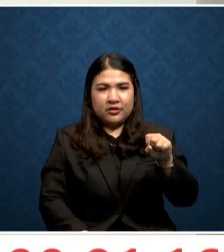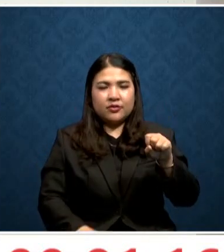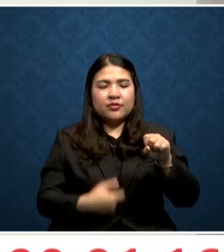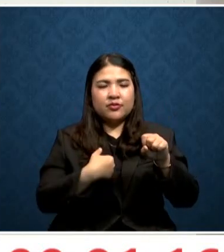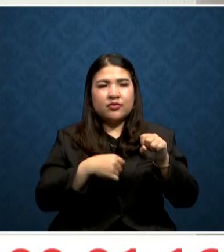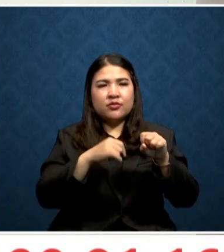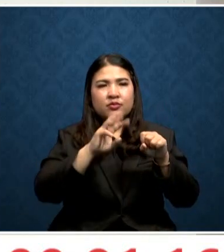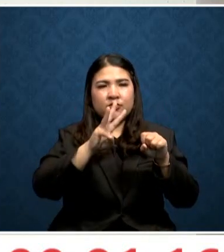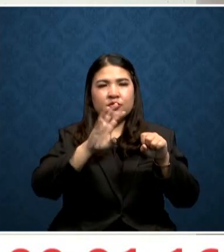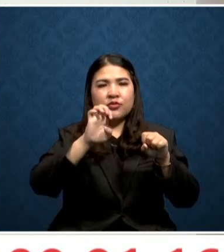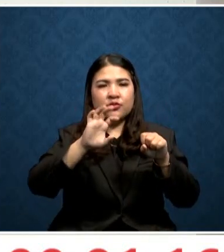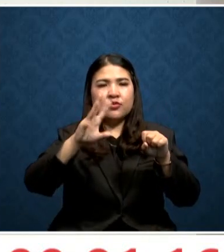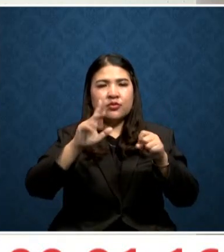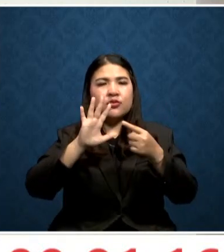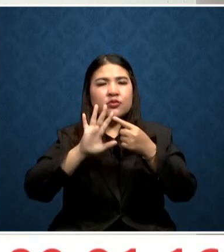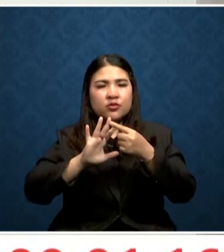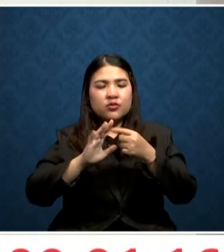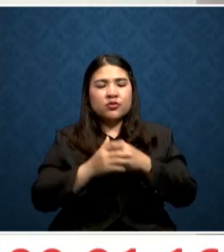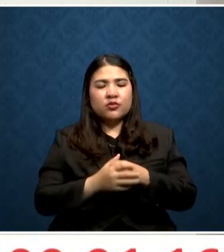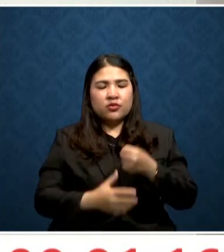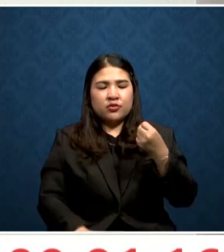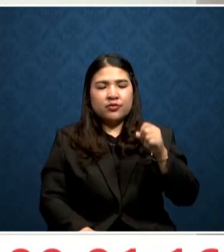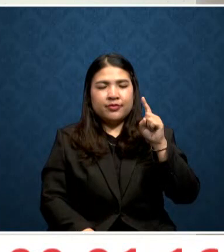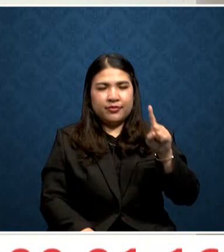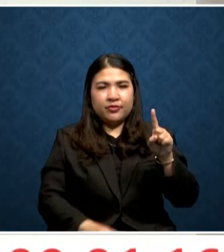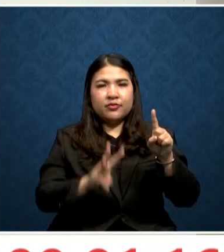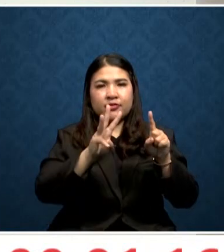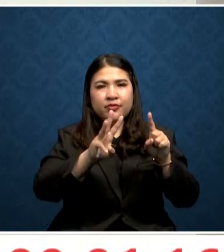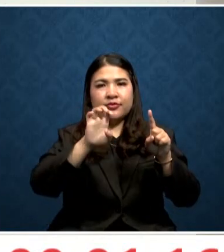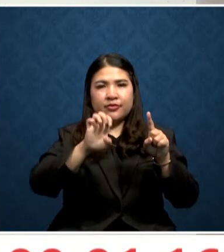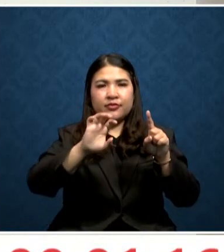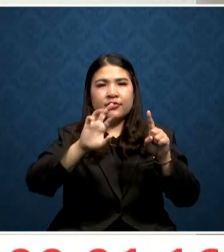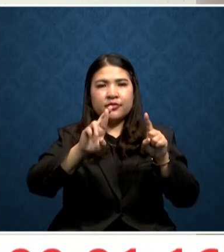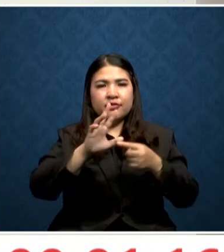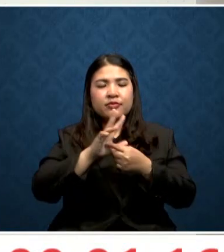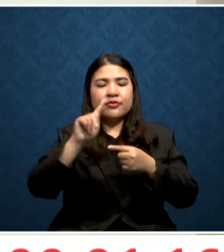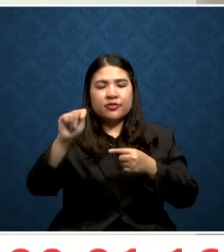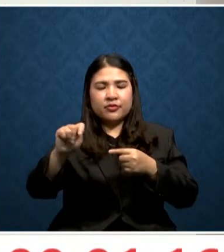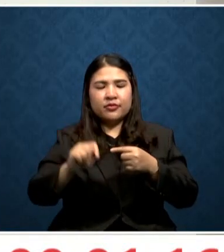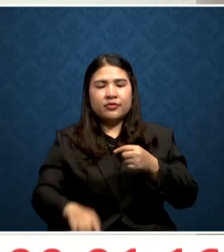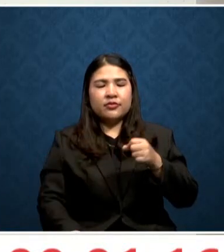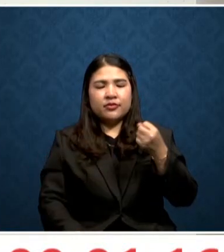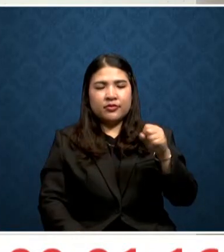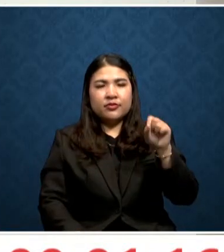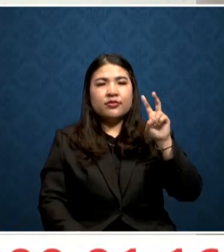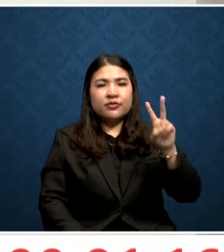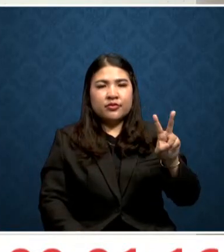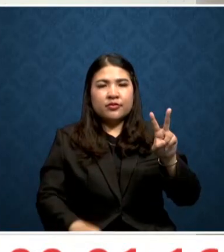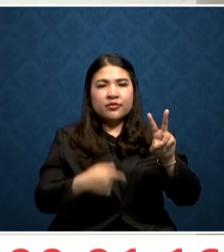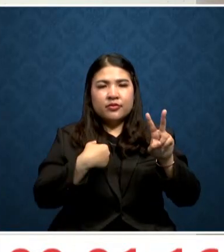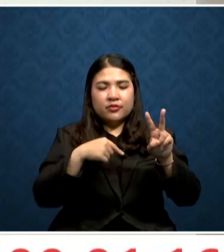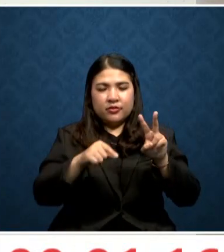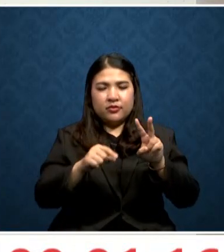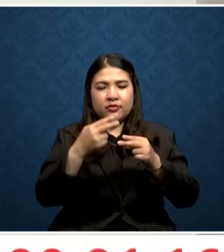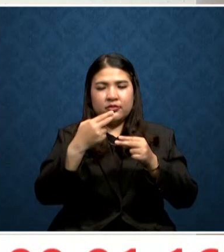แก้วลาย 11. นายวิรัติริมสุวัตร 12. พันตำรวจโทสง่